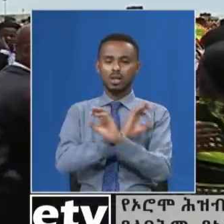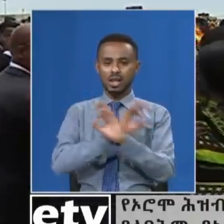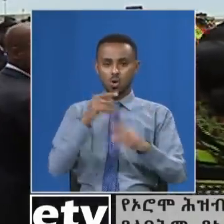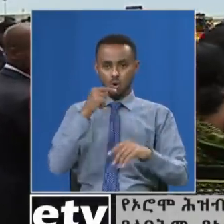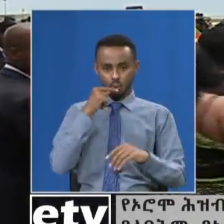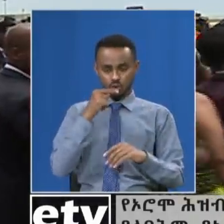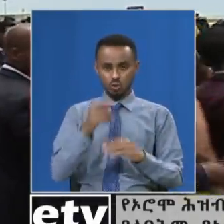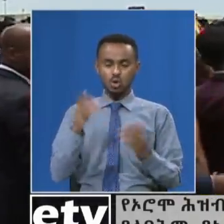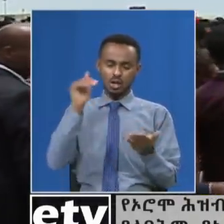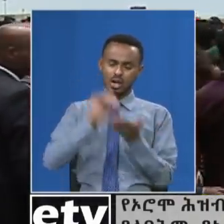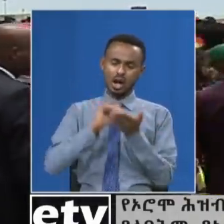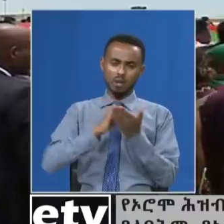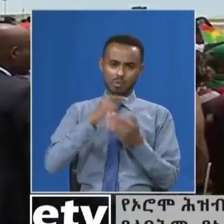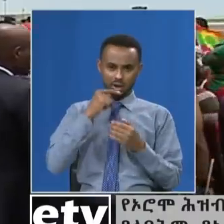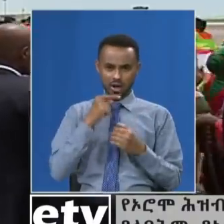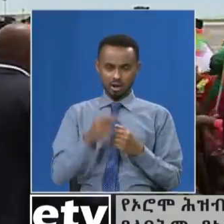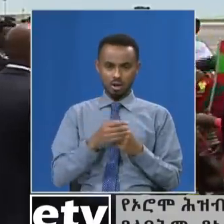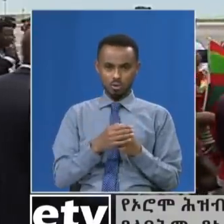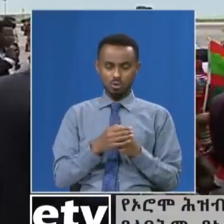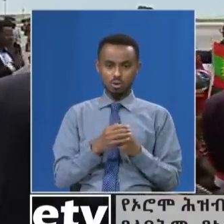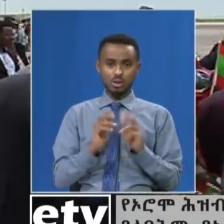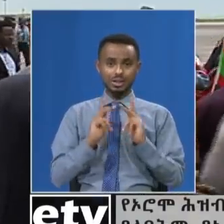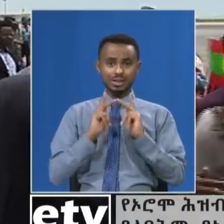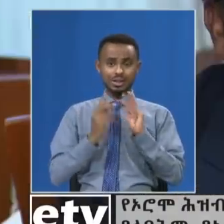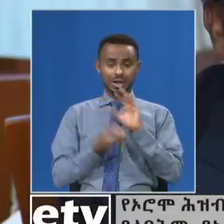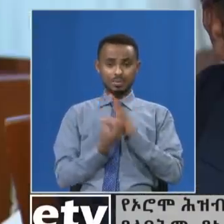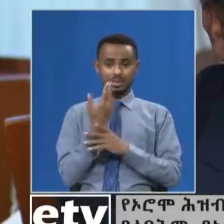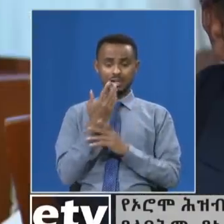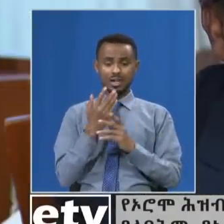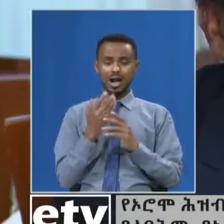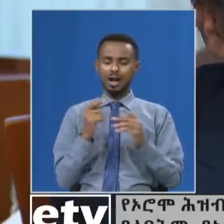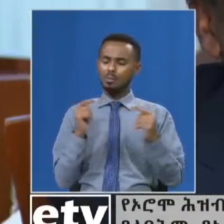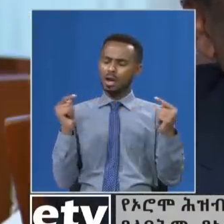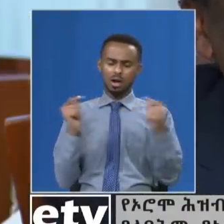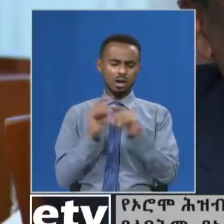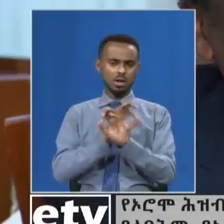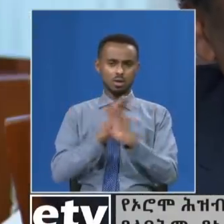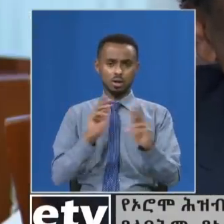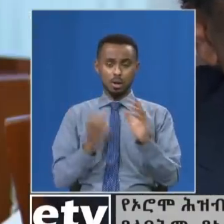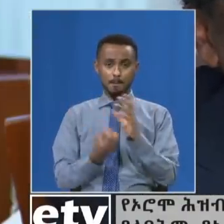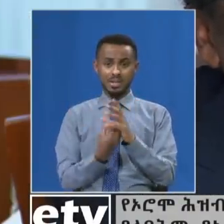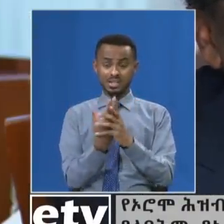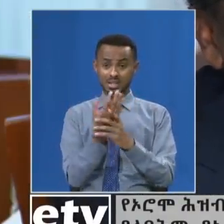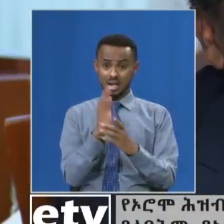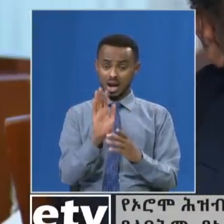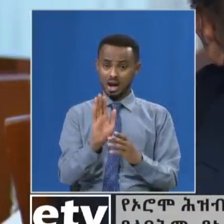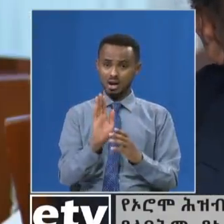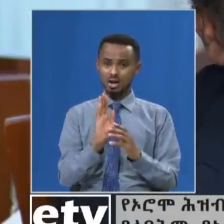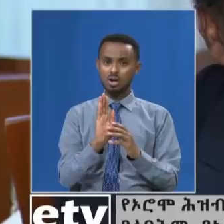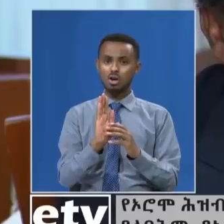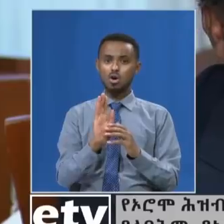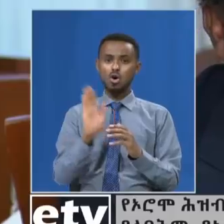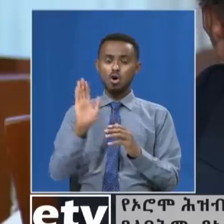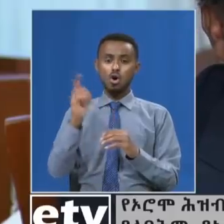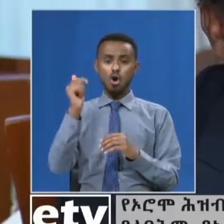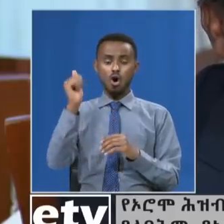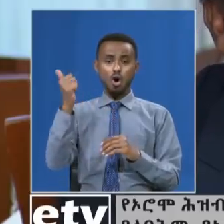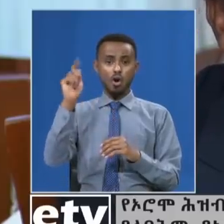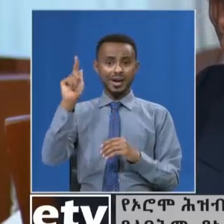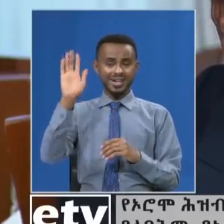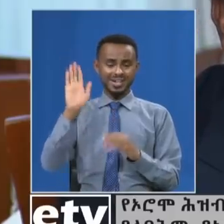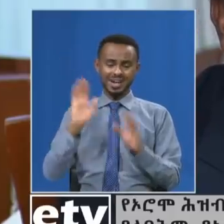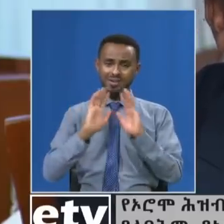ሲሉ ደጋግመው ይናገራሉ። ከብልጽግና ጋር የማገናኘው ነገር የለም። ብልጽግና ኦነግን ከፋፈለው